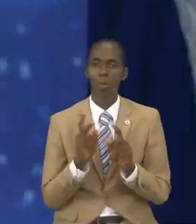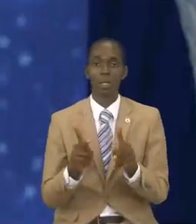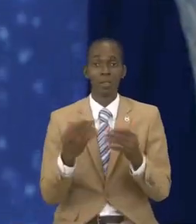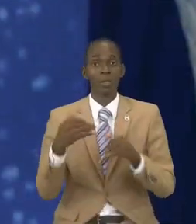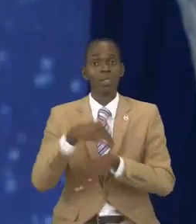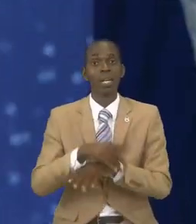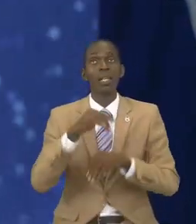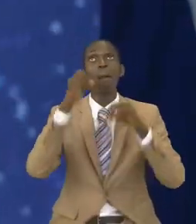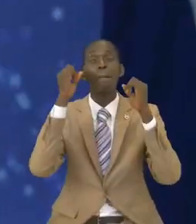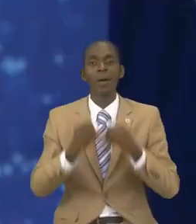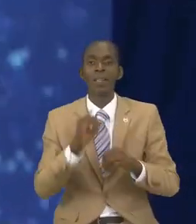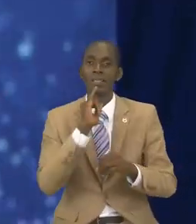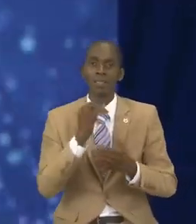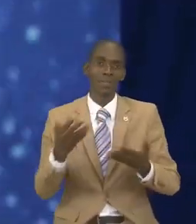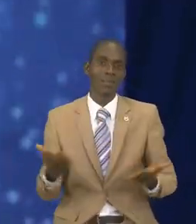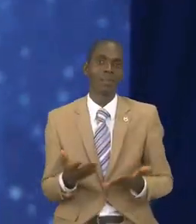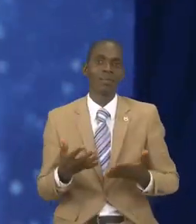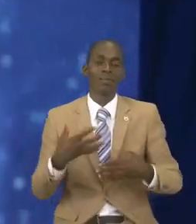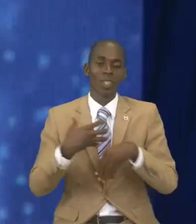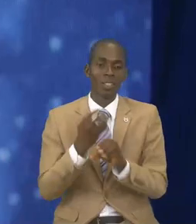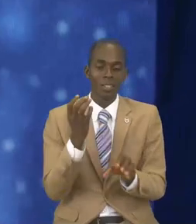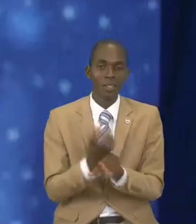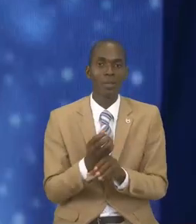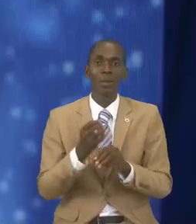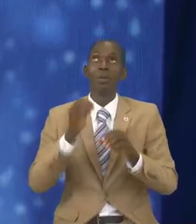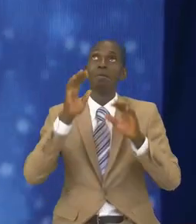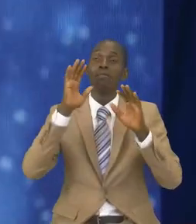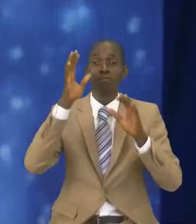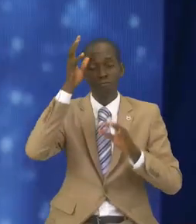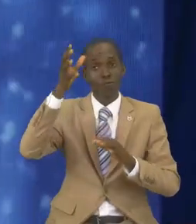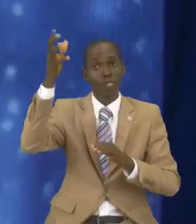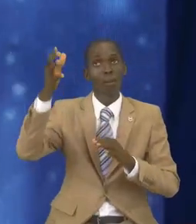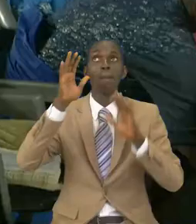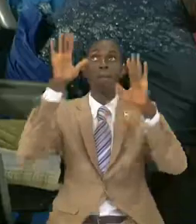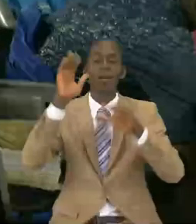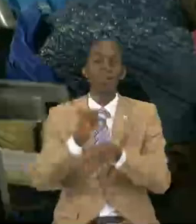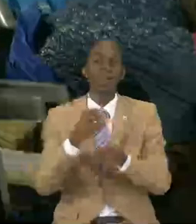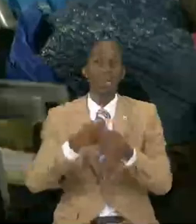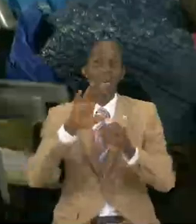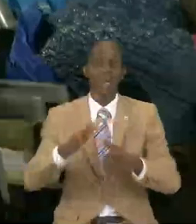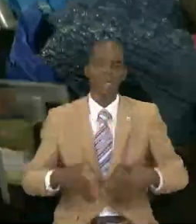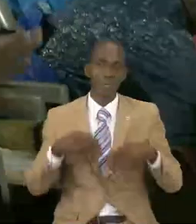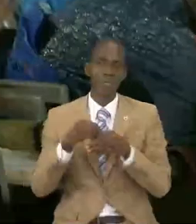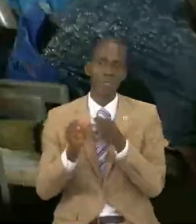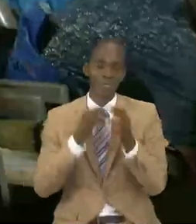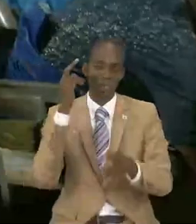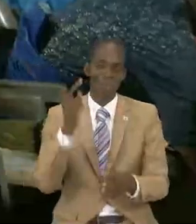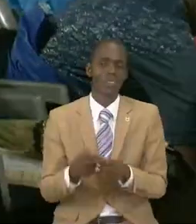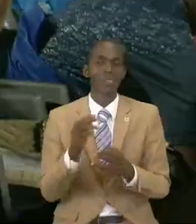La puissance est là. Le miracle créatif dans ta vie au nom de